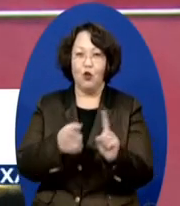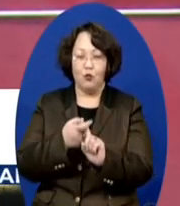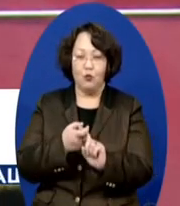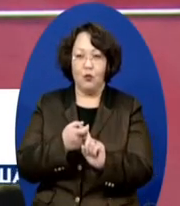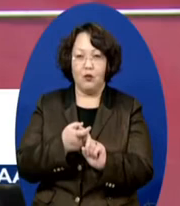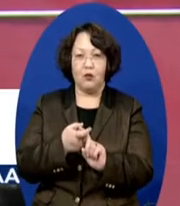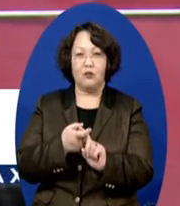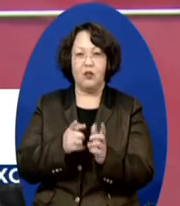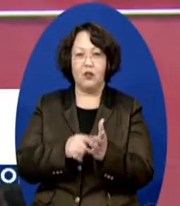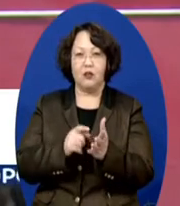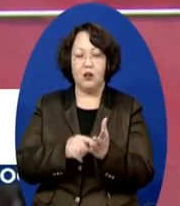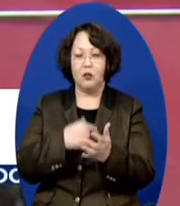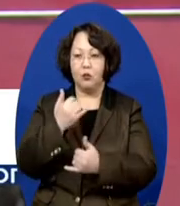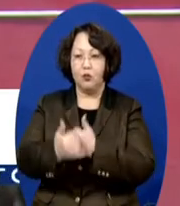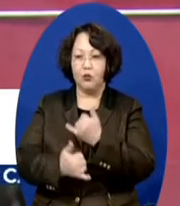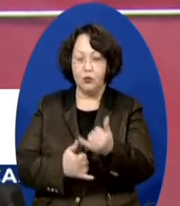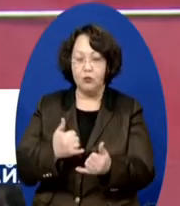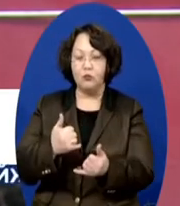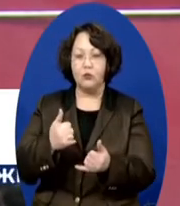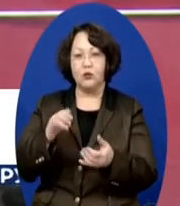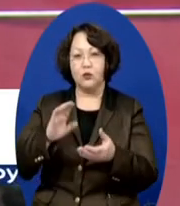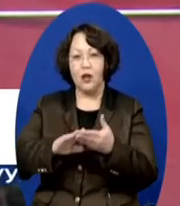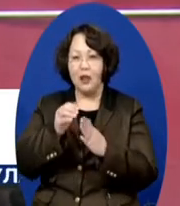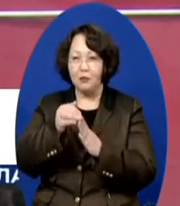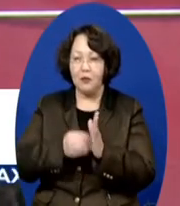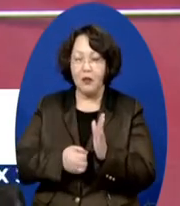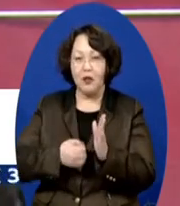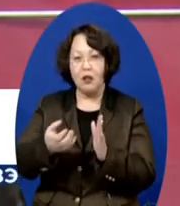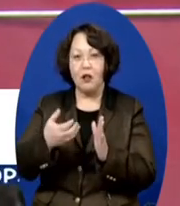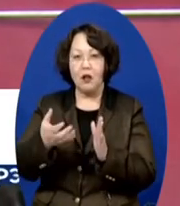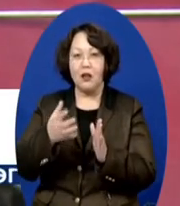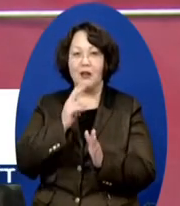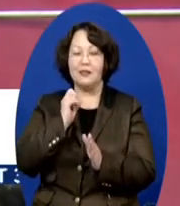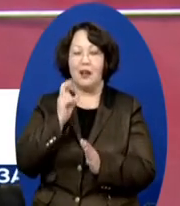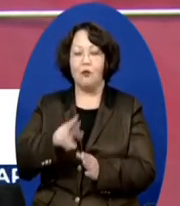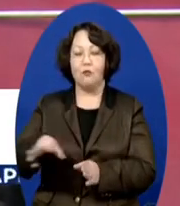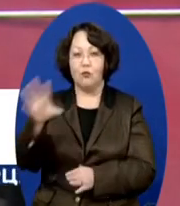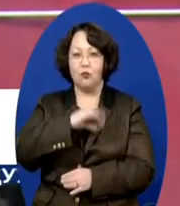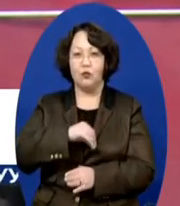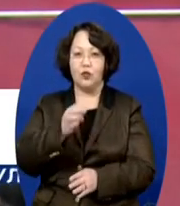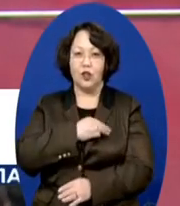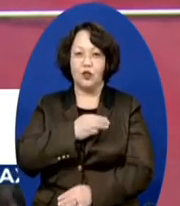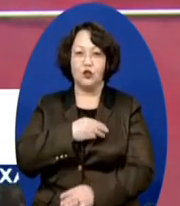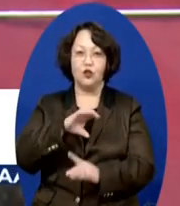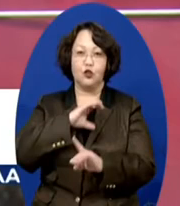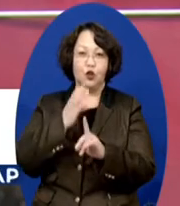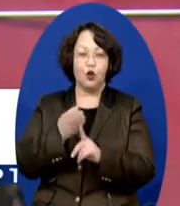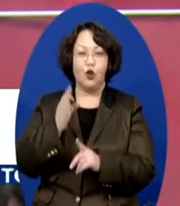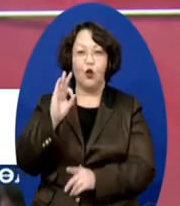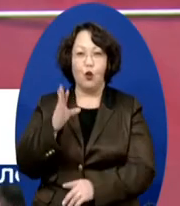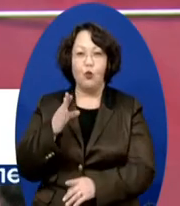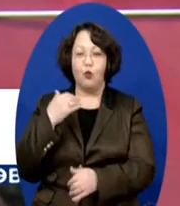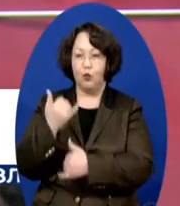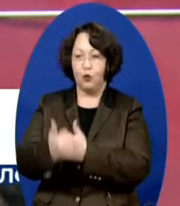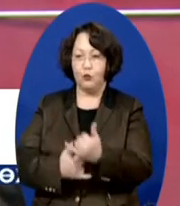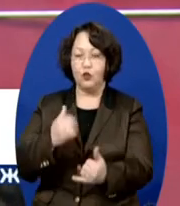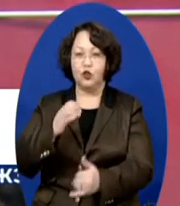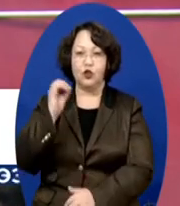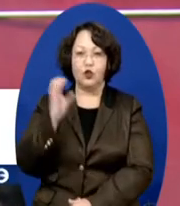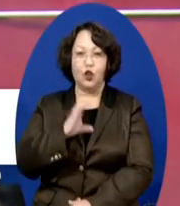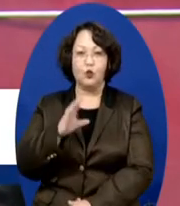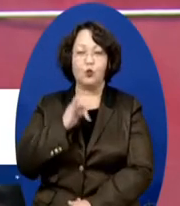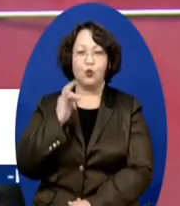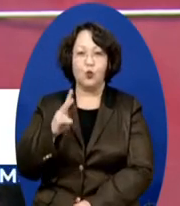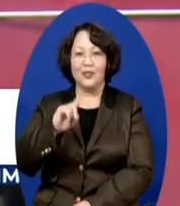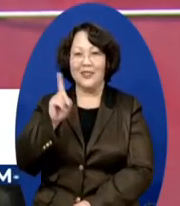ухамсарлуулах эски турт Казах түмний Шашин соёл өв уламжлал ёс суртахуун